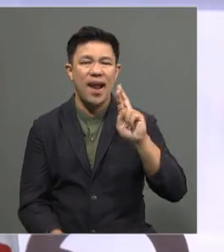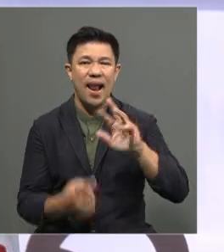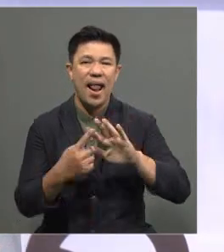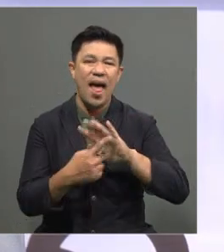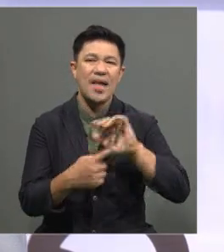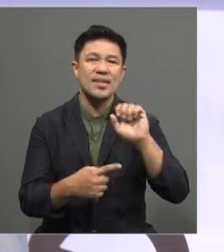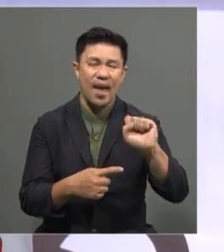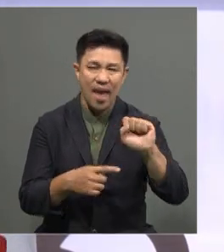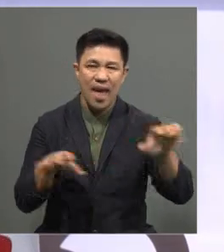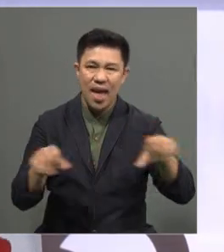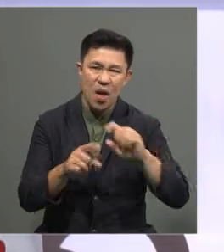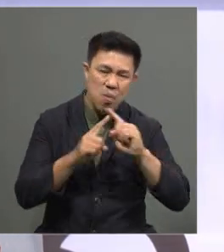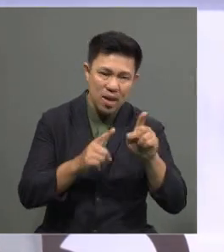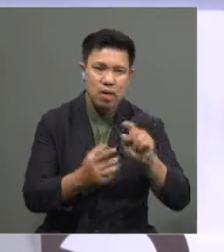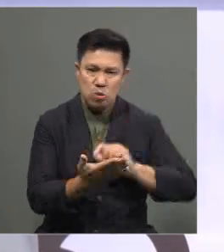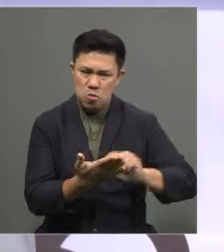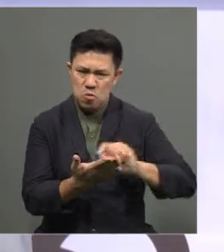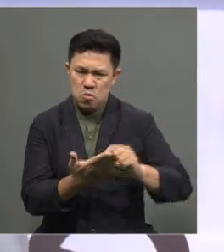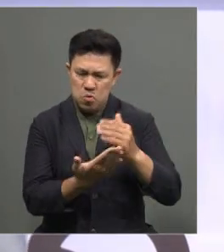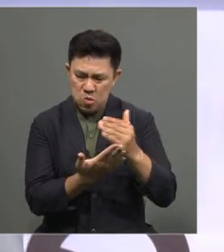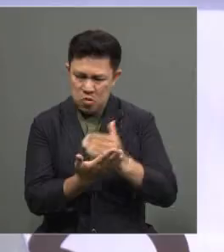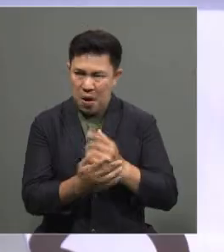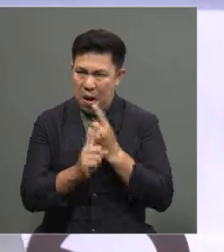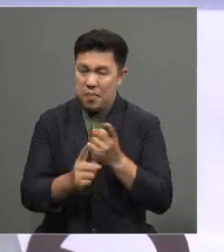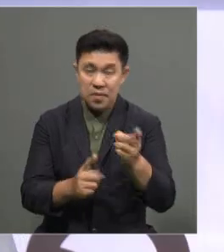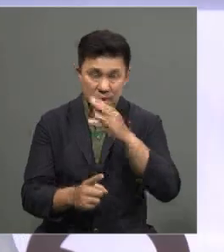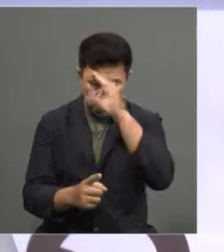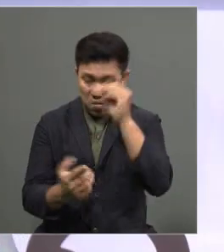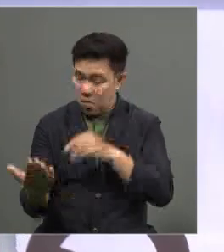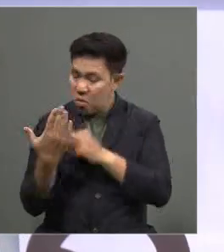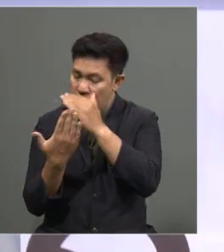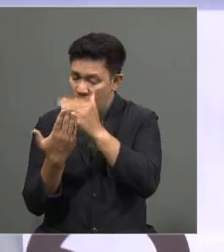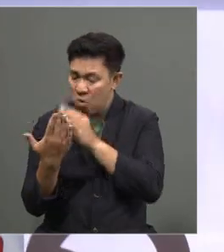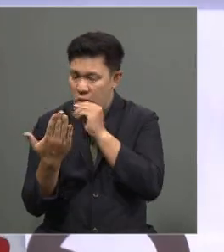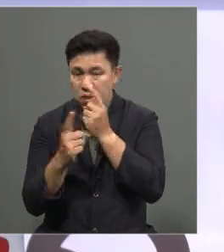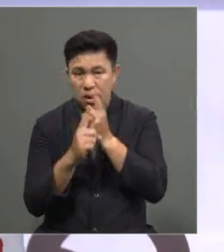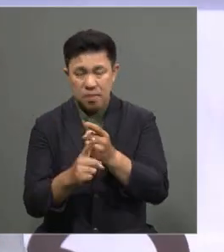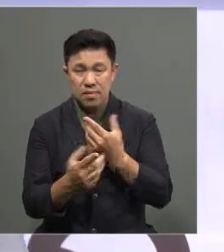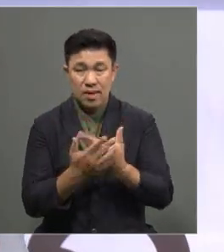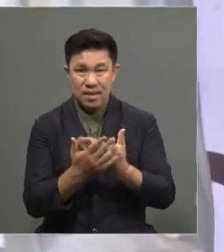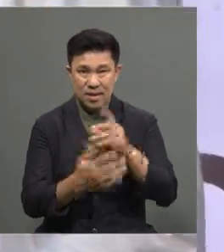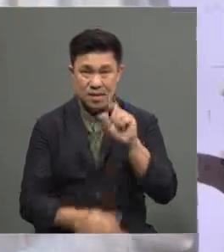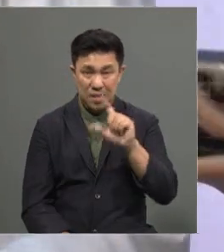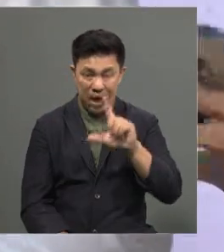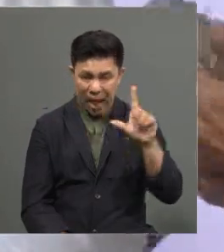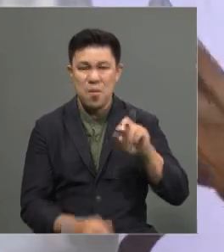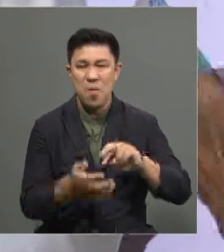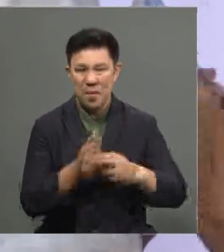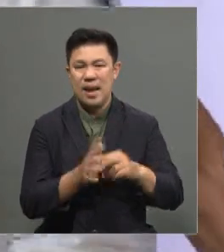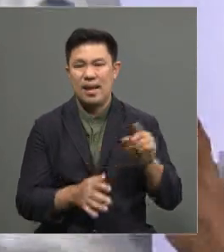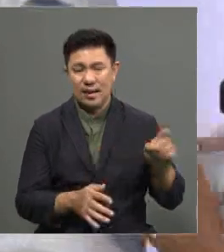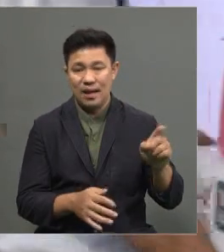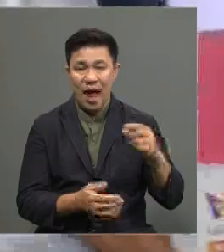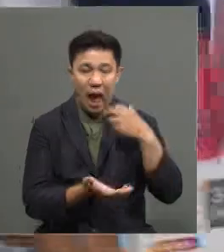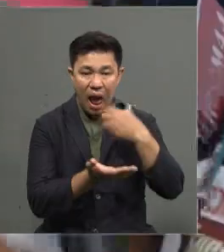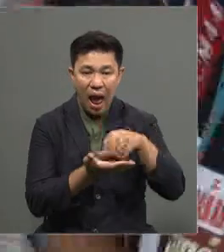สามารถให้เขียนสคริปต์ให้คุณหนุ่มกัญชัยพูดตามอย่างง้นอย่างนี้ได้นี่แหละนะฮะที่มาของเคส20ล้านเนี่ยคือแบบนี้ตามป